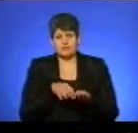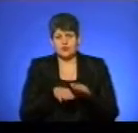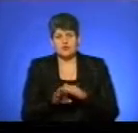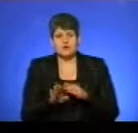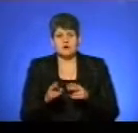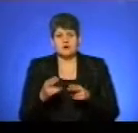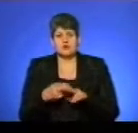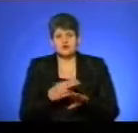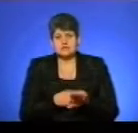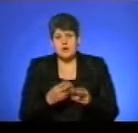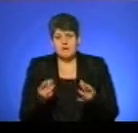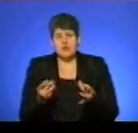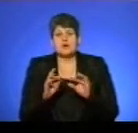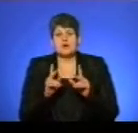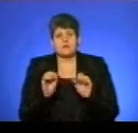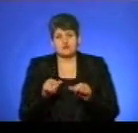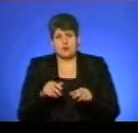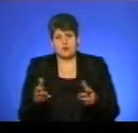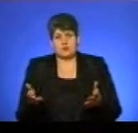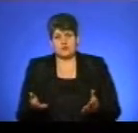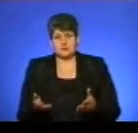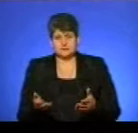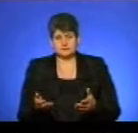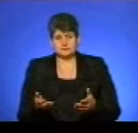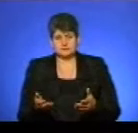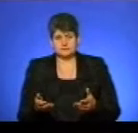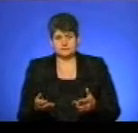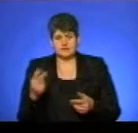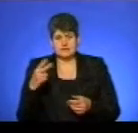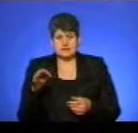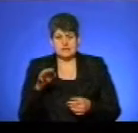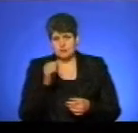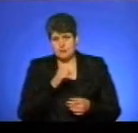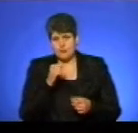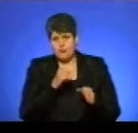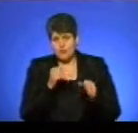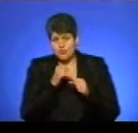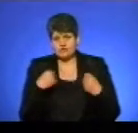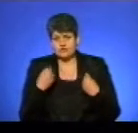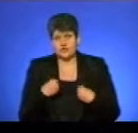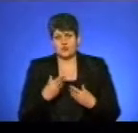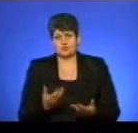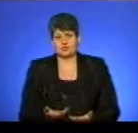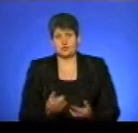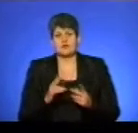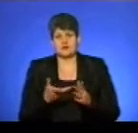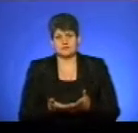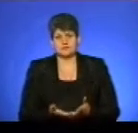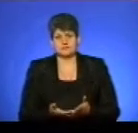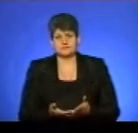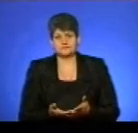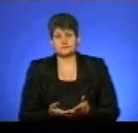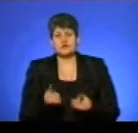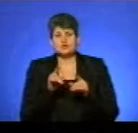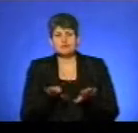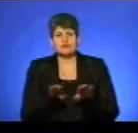скидаєш носки мокрі. Такі курці можна ходити. 20 разів морозу вдягни куртку, ні підкладки, нічого. Щоб